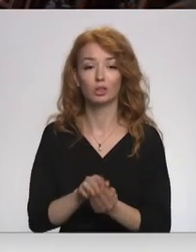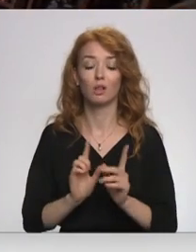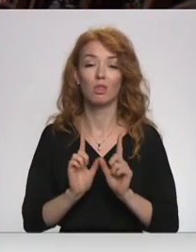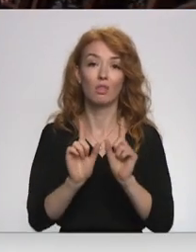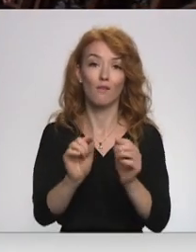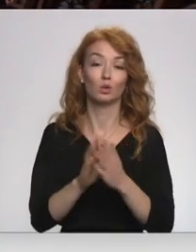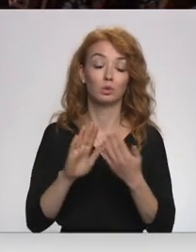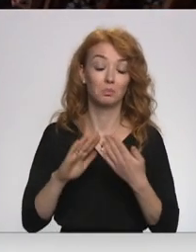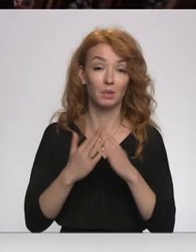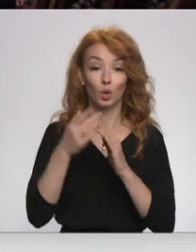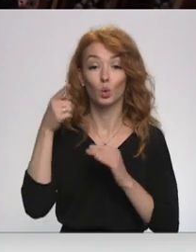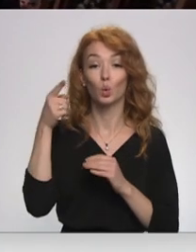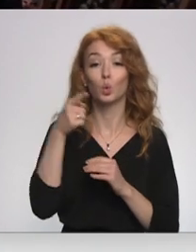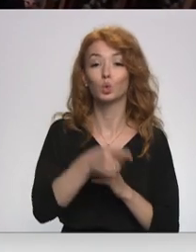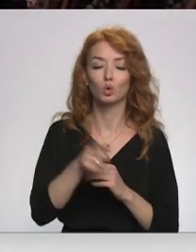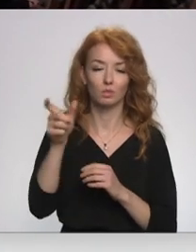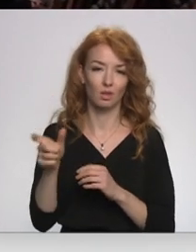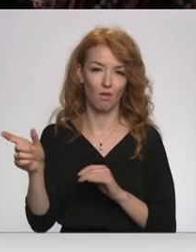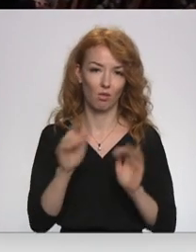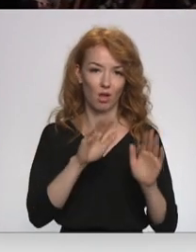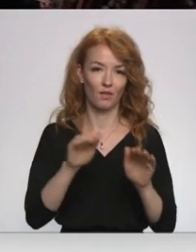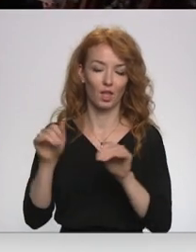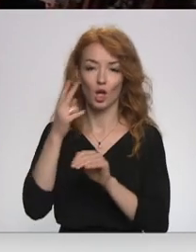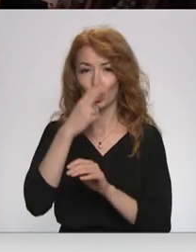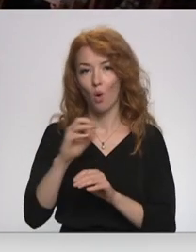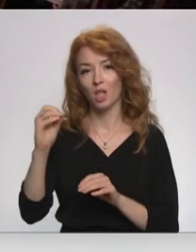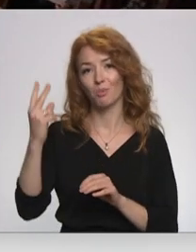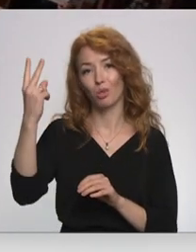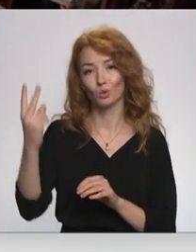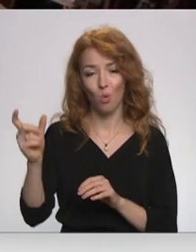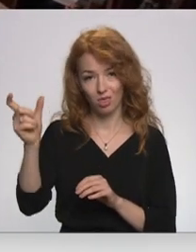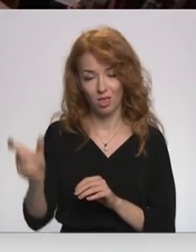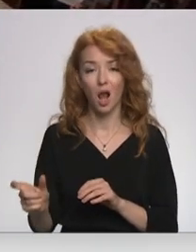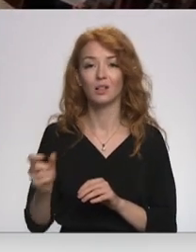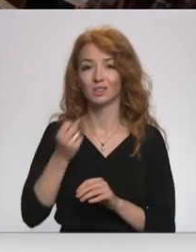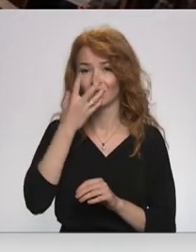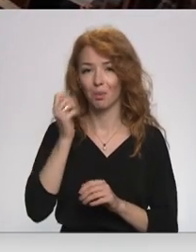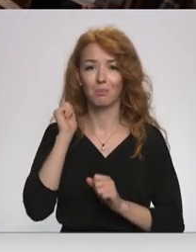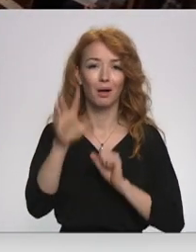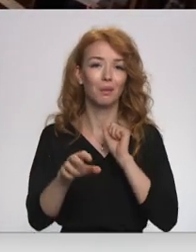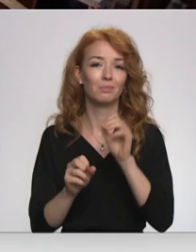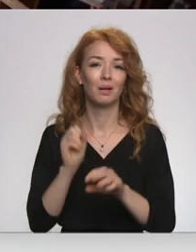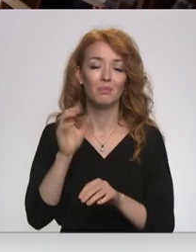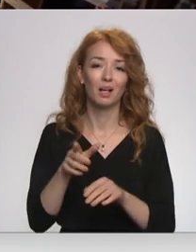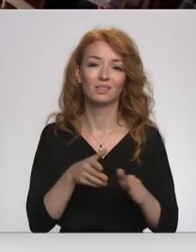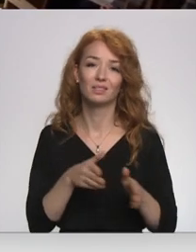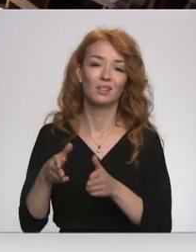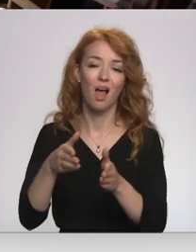pili. Tūkstošiem cilvēku atvadījās no Elizabetes otrās, metot ziedus viņai